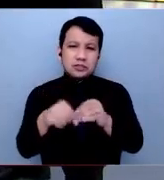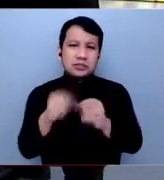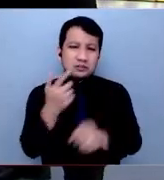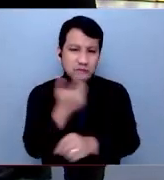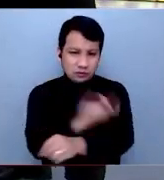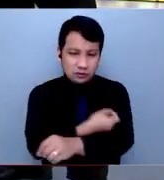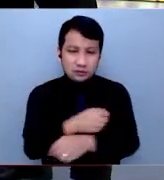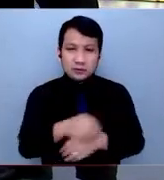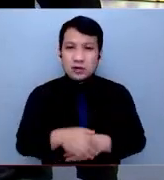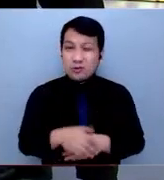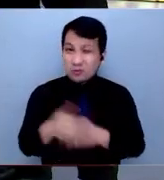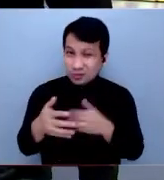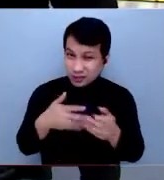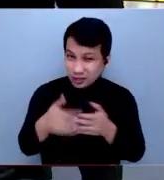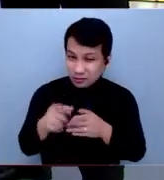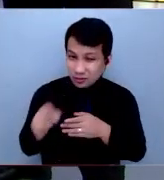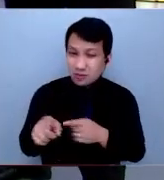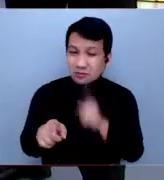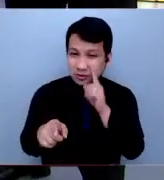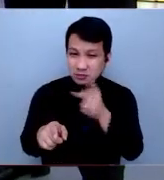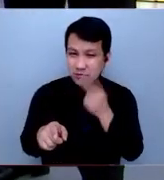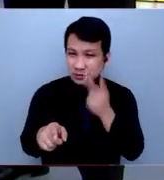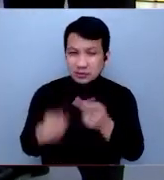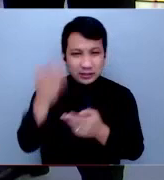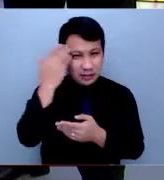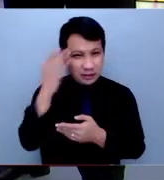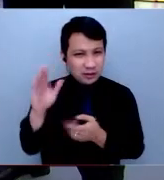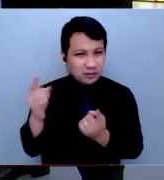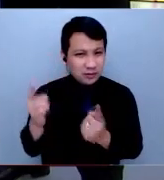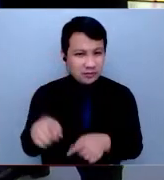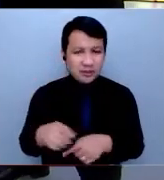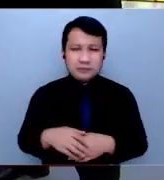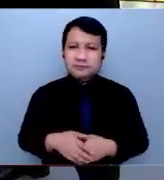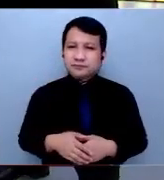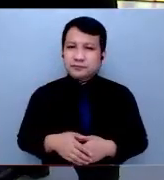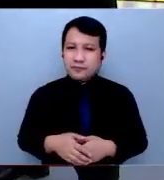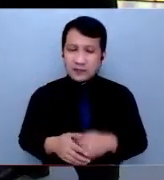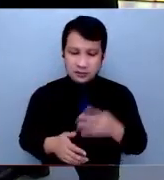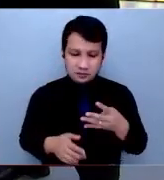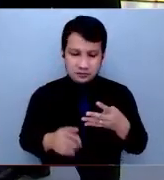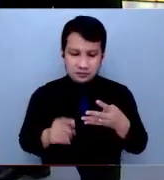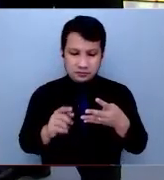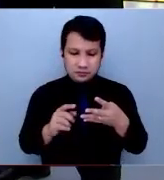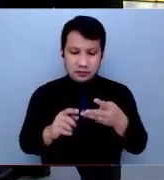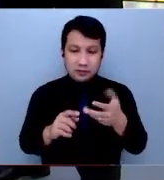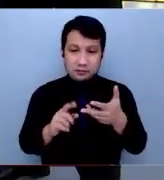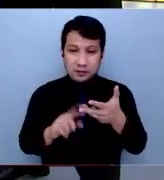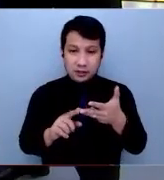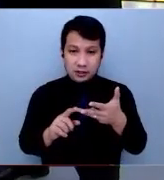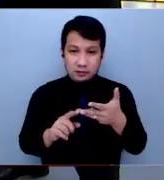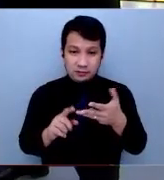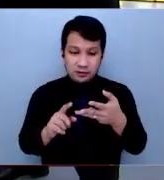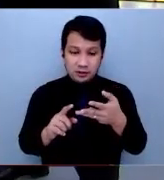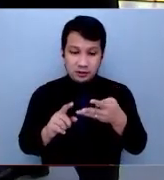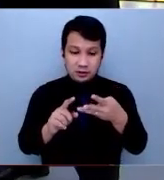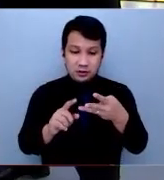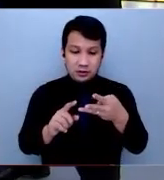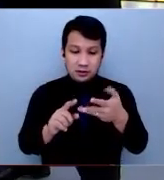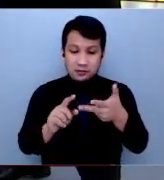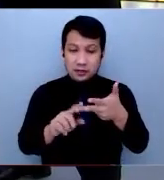Kung ano ang epekto, yun po ang hindi pa malinaw. Ngayon, ang pangatlo ay ang variant of concern or mutation